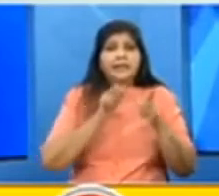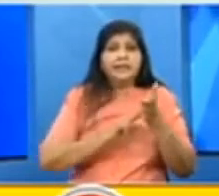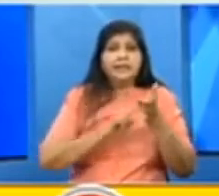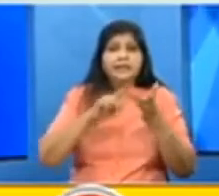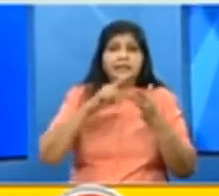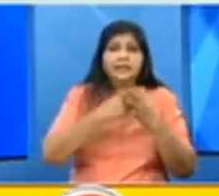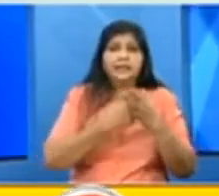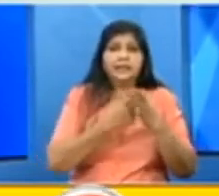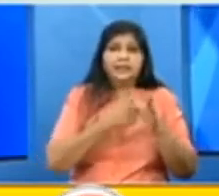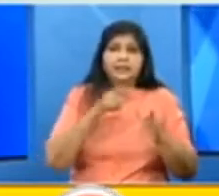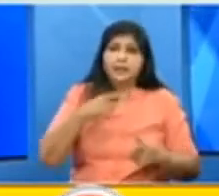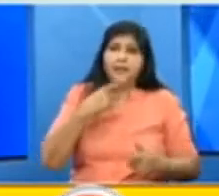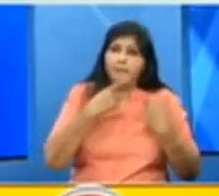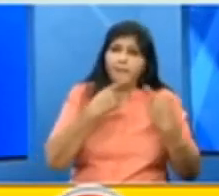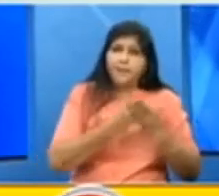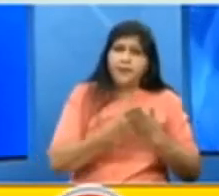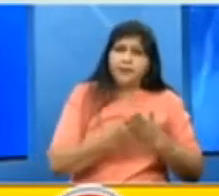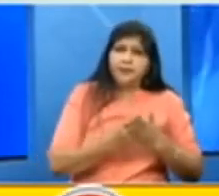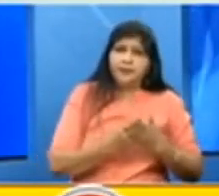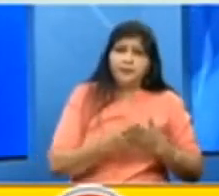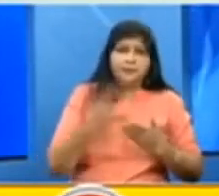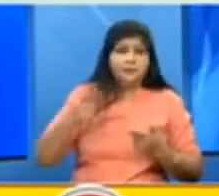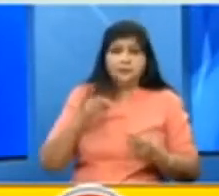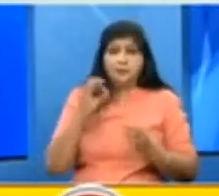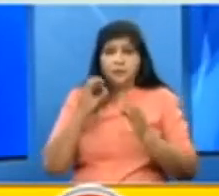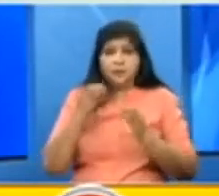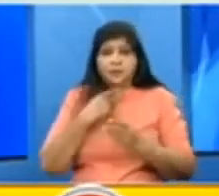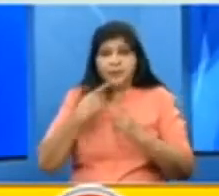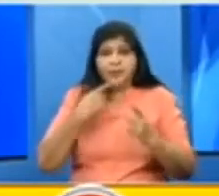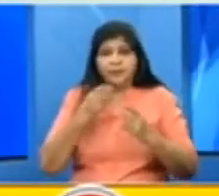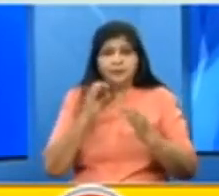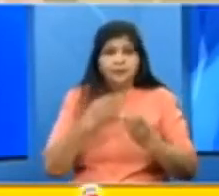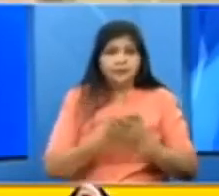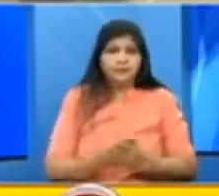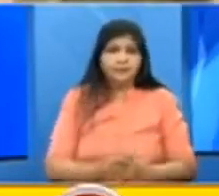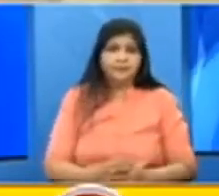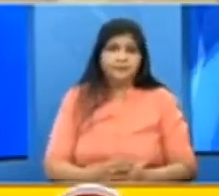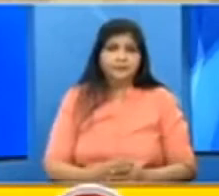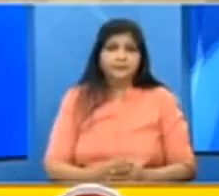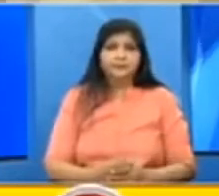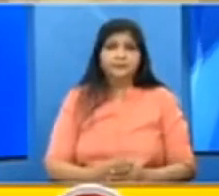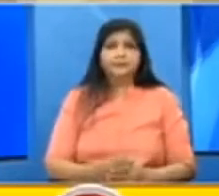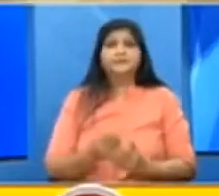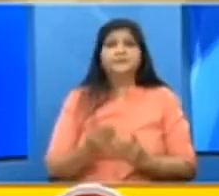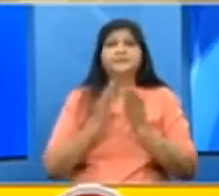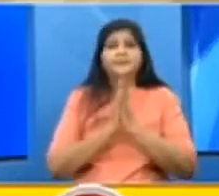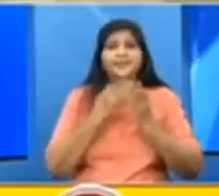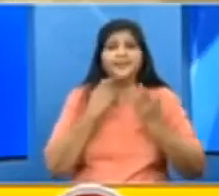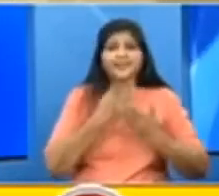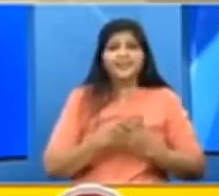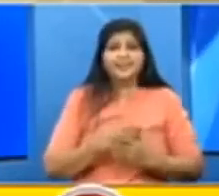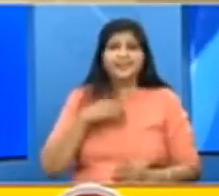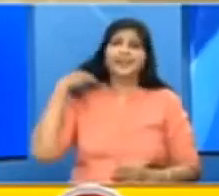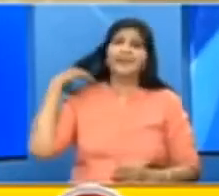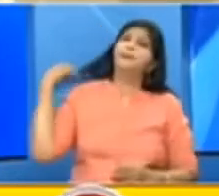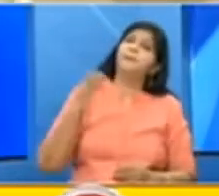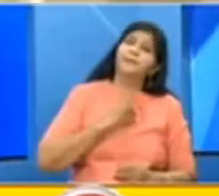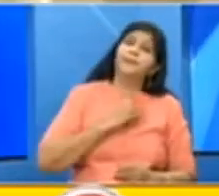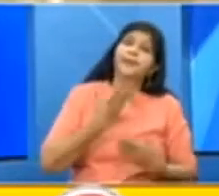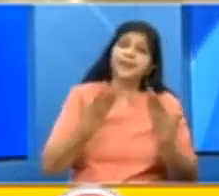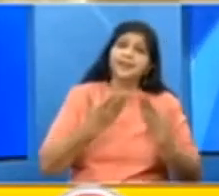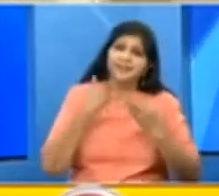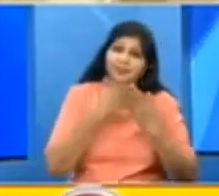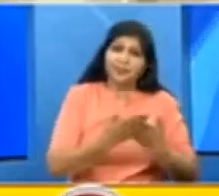और कनिका की बात तो बहुत ही इंस्पिरेशनल है। कनिका जी, वणक्कम। वणक्कम सर। हाउ आर यू? फाइन